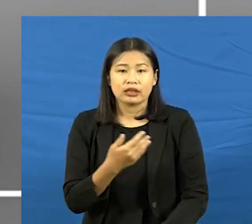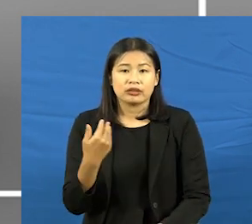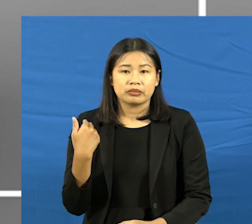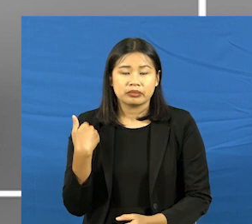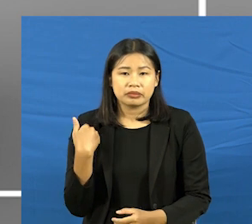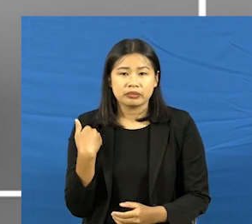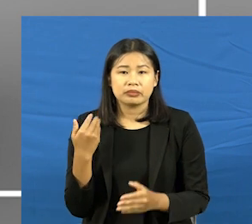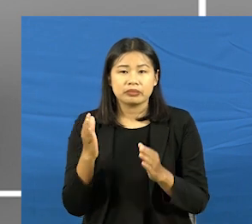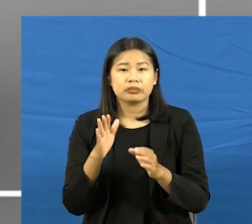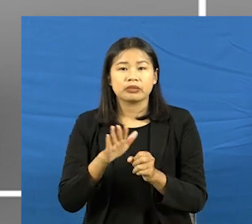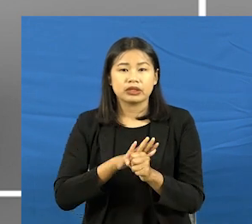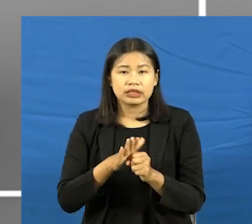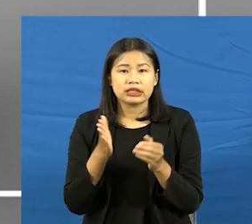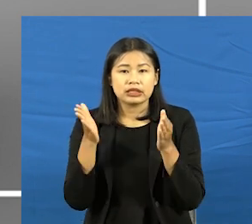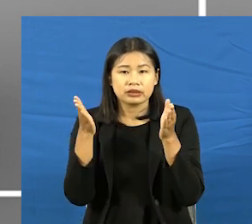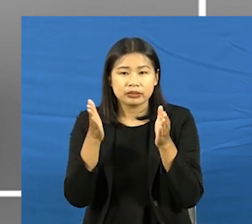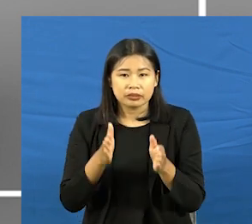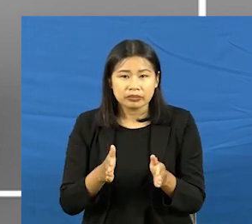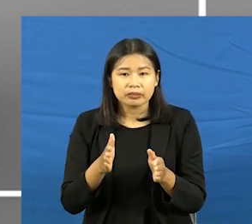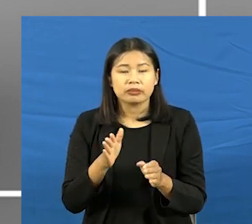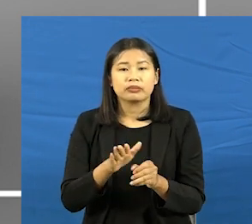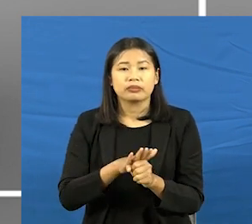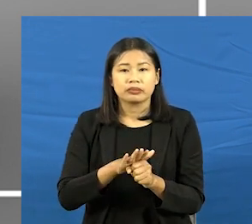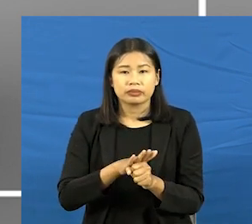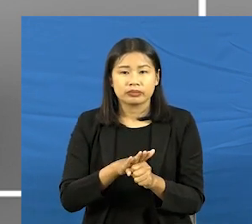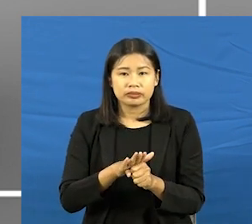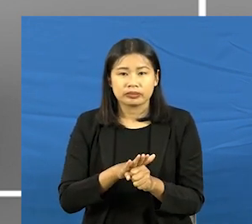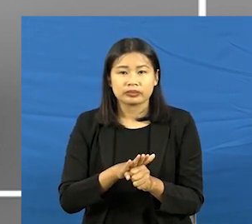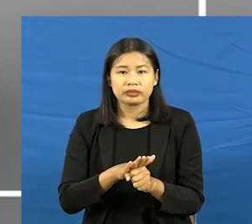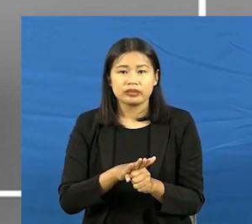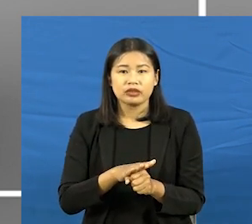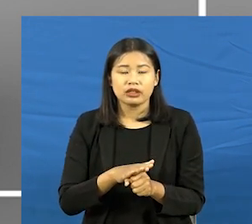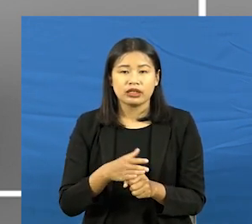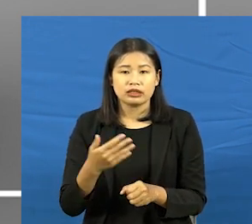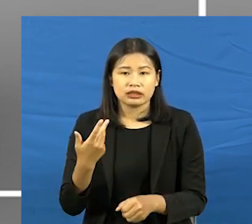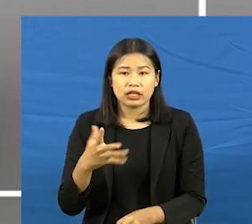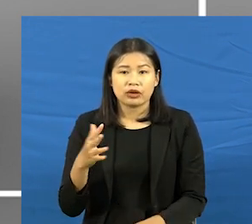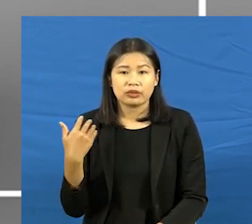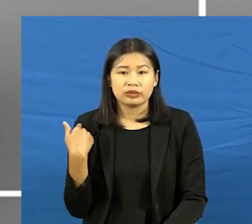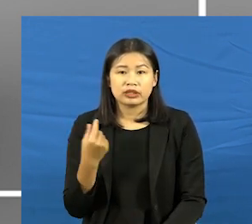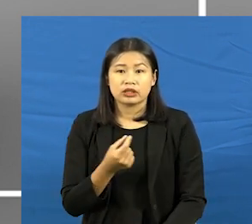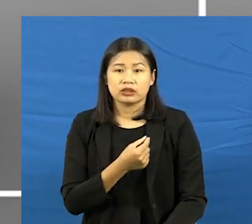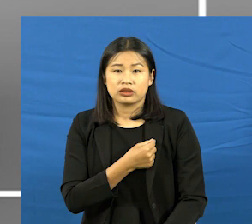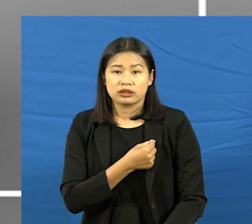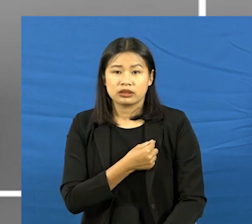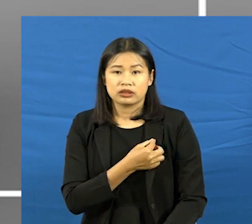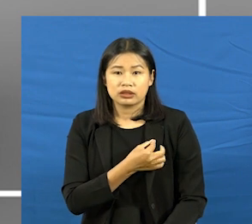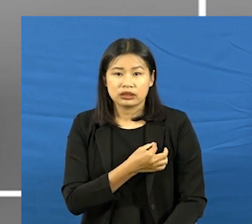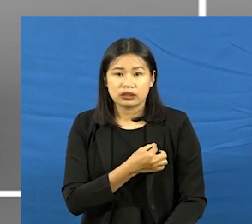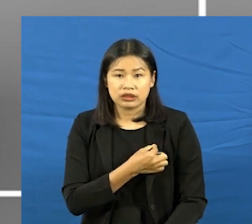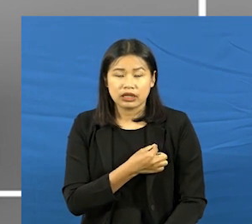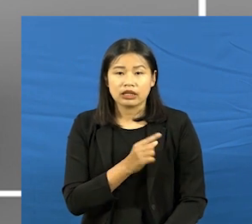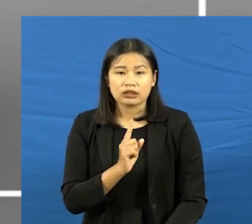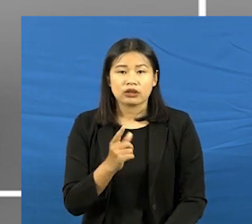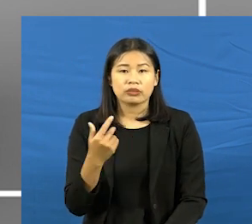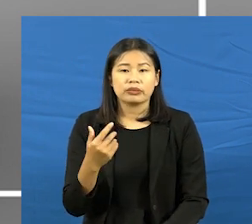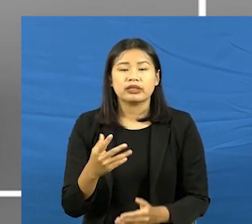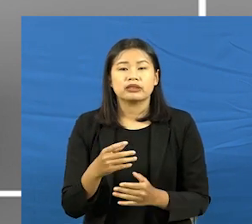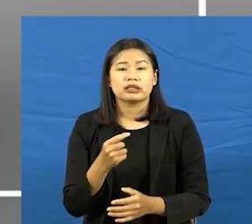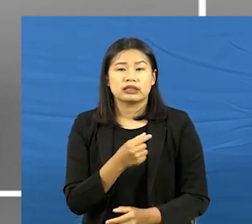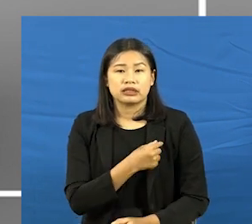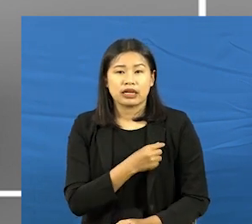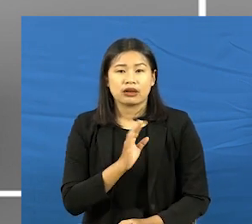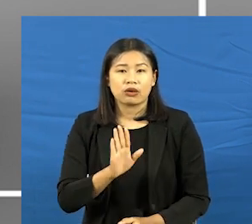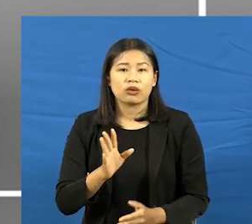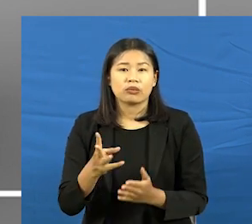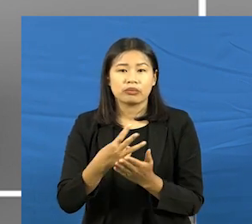อกเล็กน้อยไม่รัดรูปนะฮะแล้วก็หน้าอกด้านขวานะครับเสื้อด้านขวาจะต้องติดตรามหาวิท